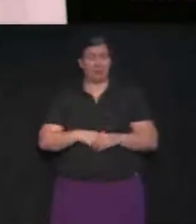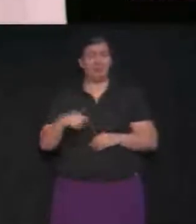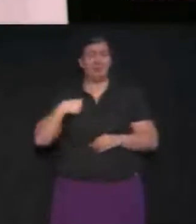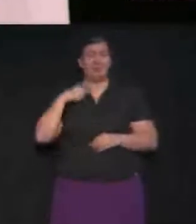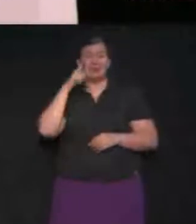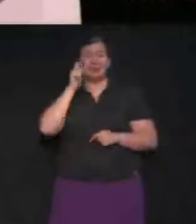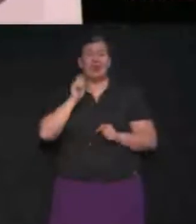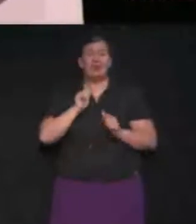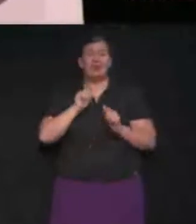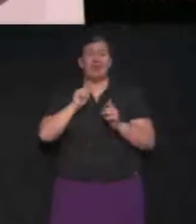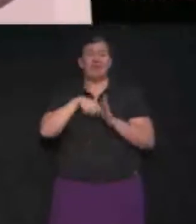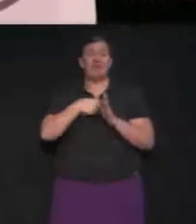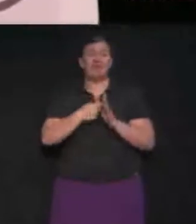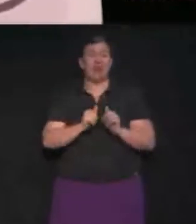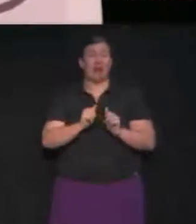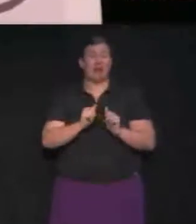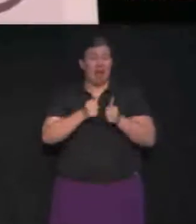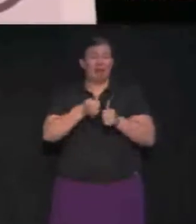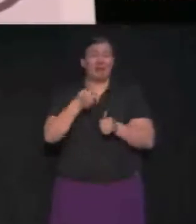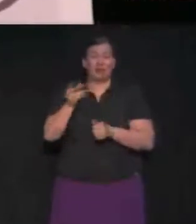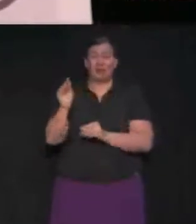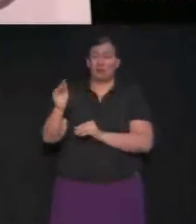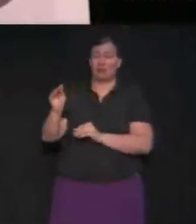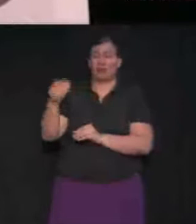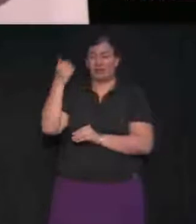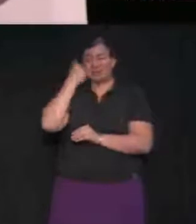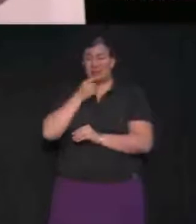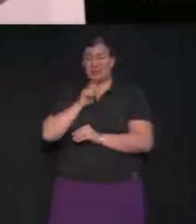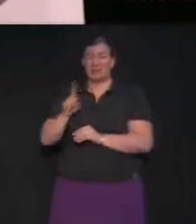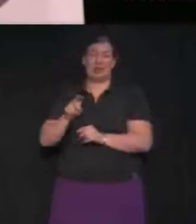sollen dass niemand mit dem Briefumschlag kommt